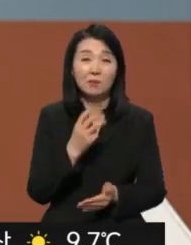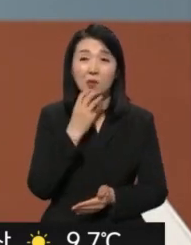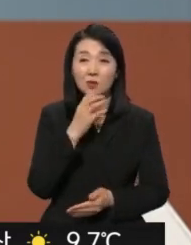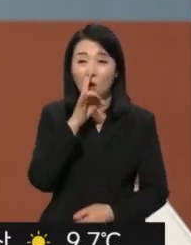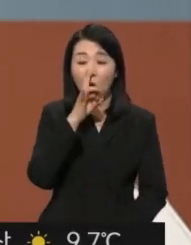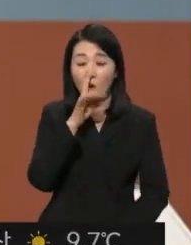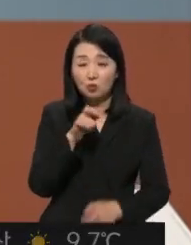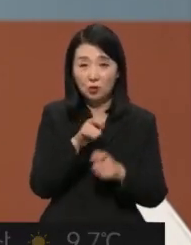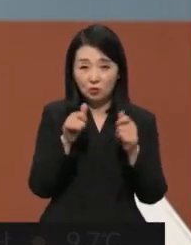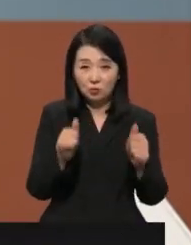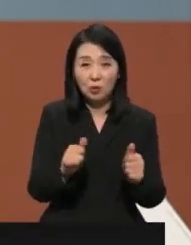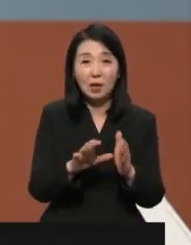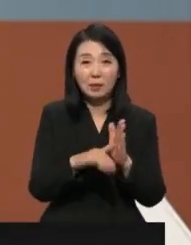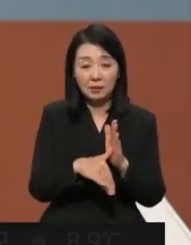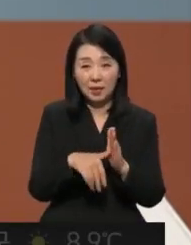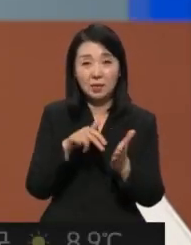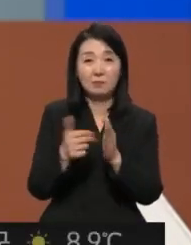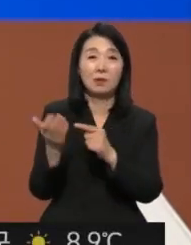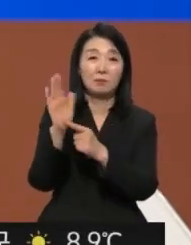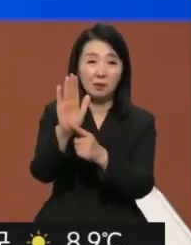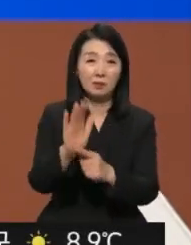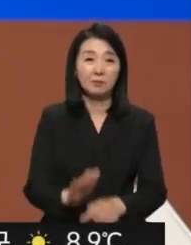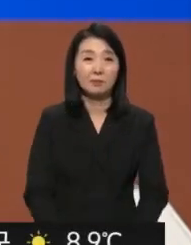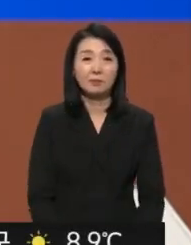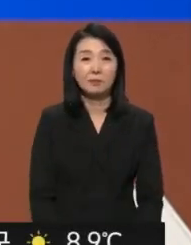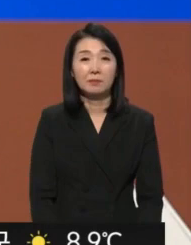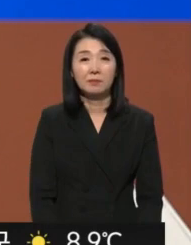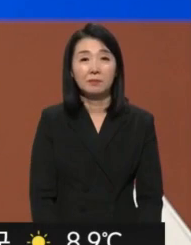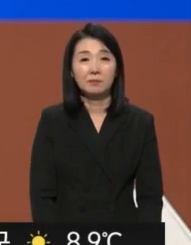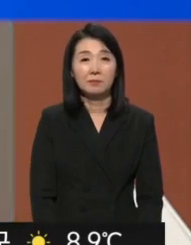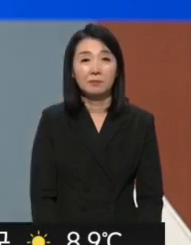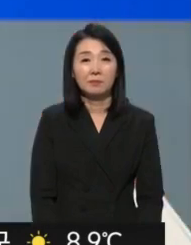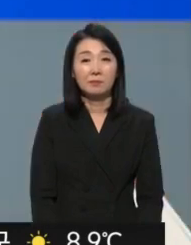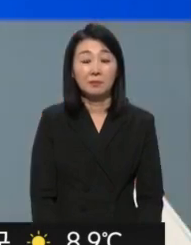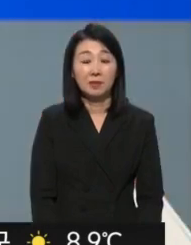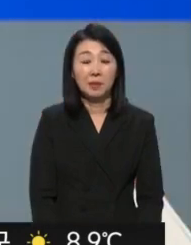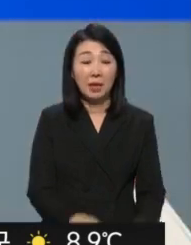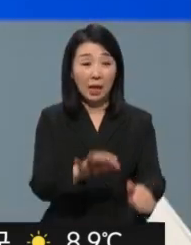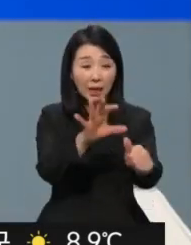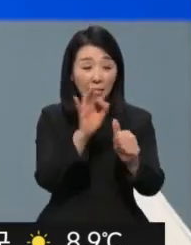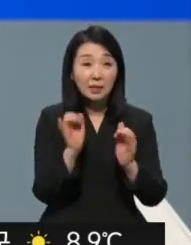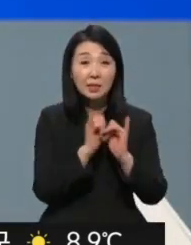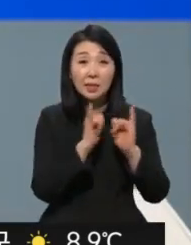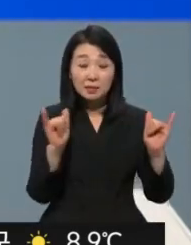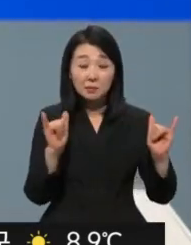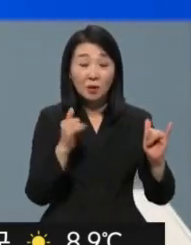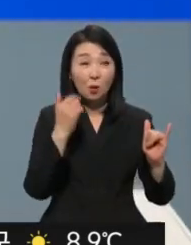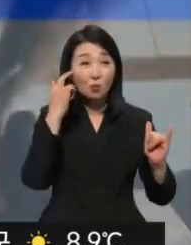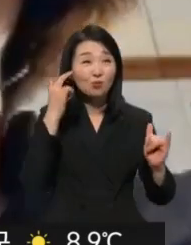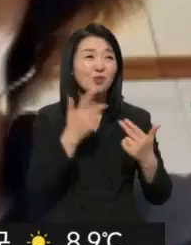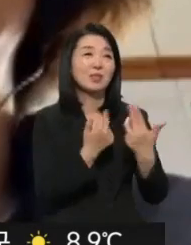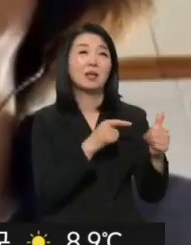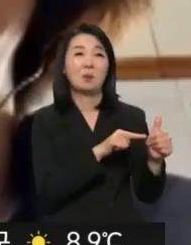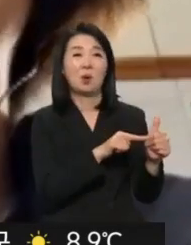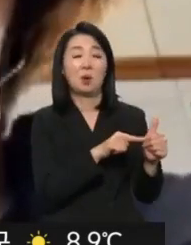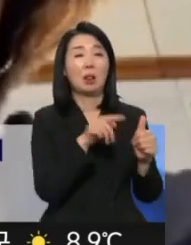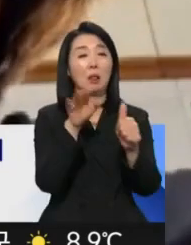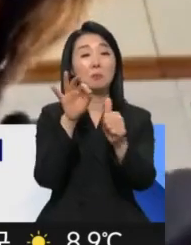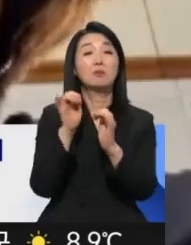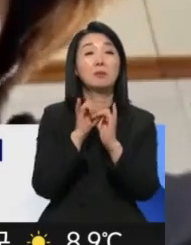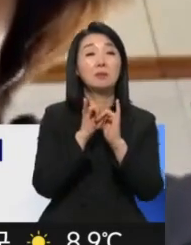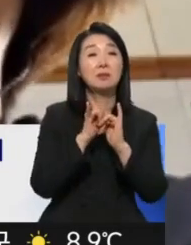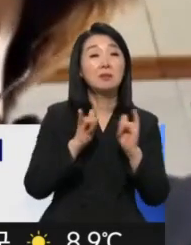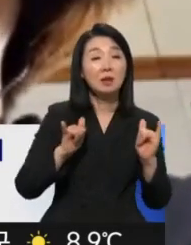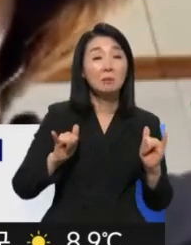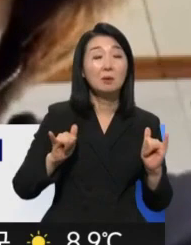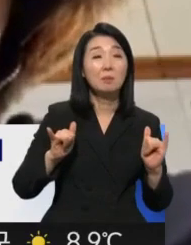서울중앙지검 출석길에 직접 입장을 밝혔습니다 어떤 입장이었냐면 캐스팅 하신 분께서 이재명 대표로 얘기하는 거겠죠 캐스팅 하신